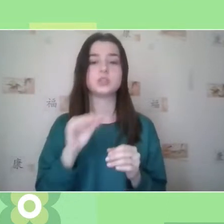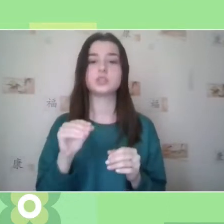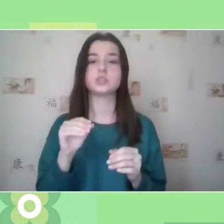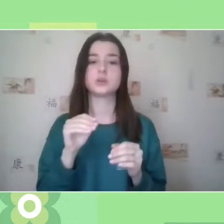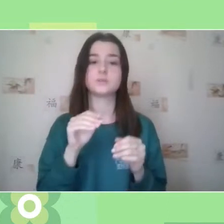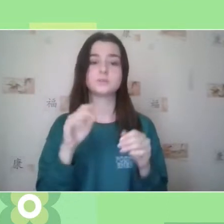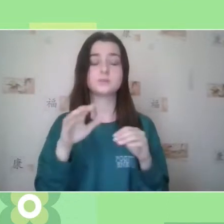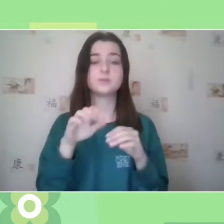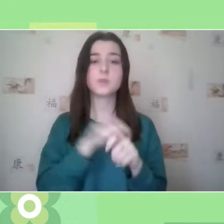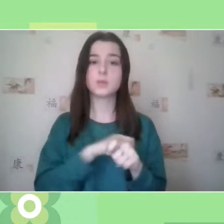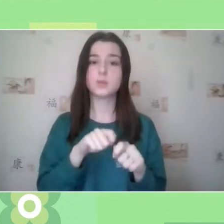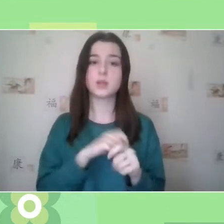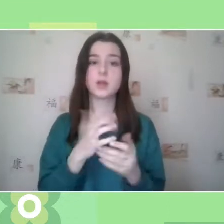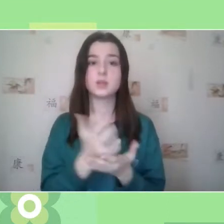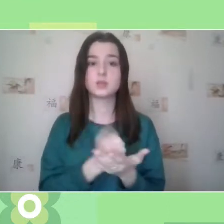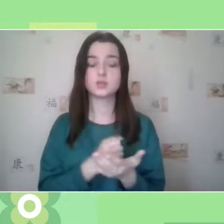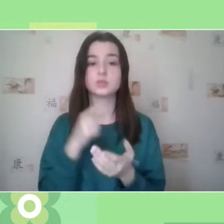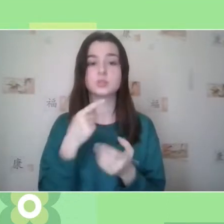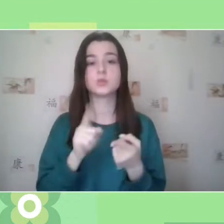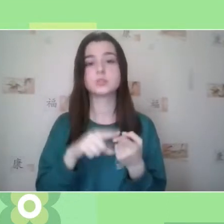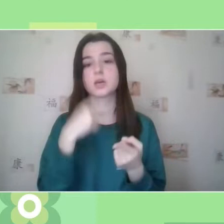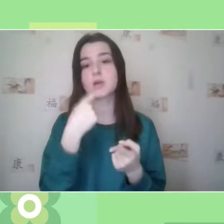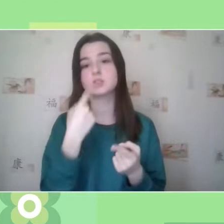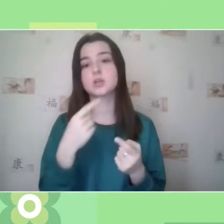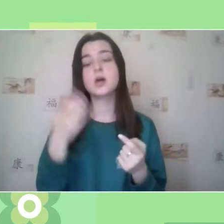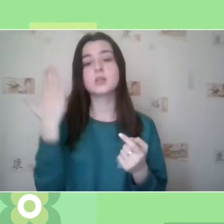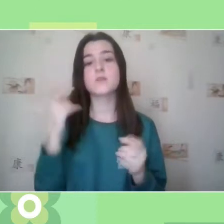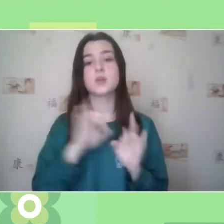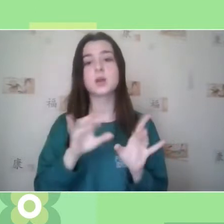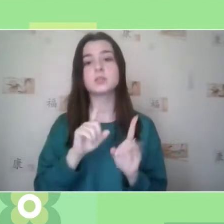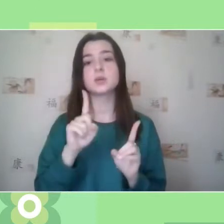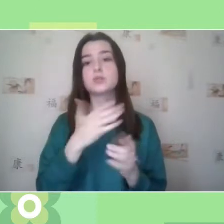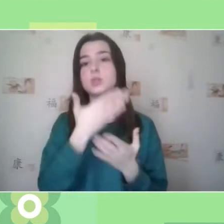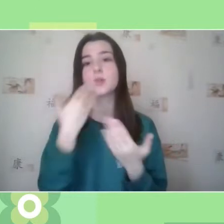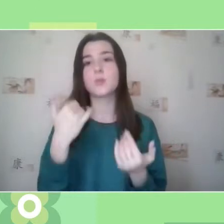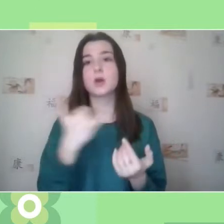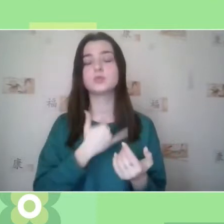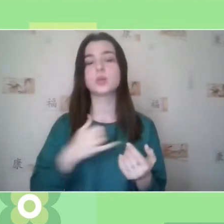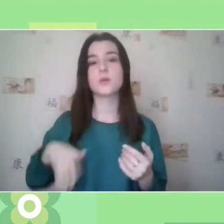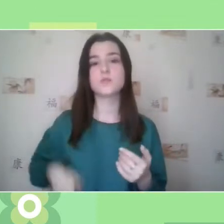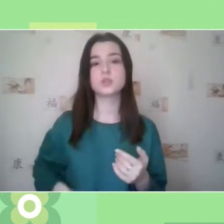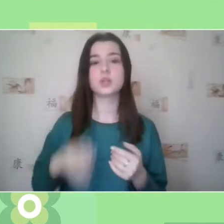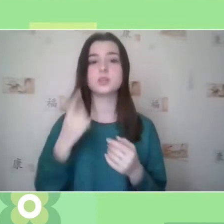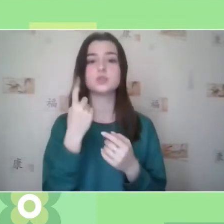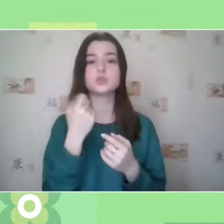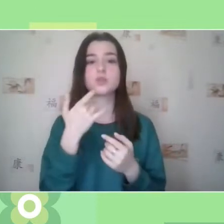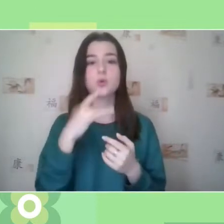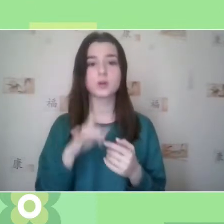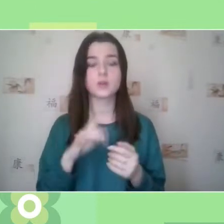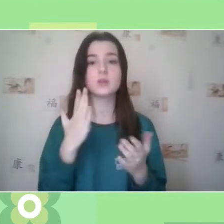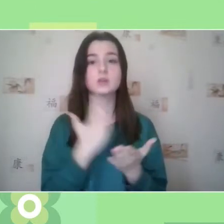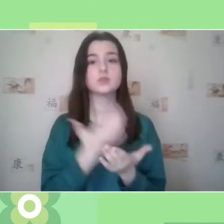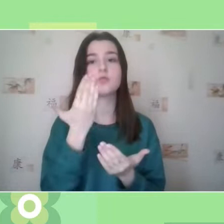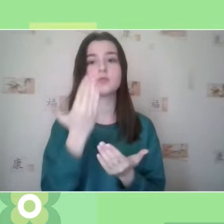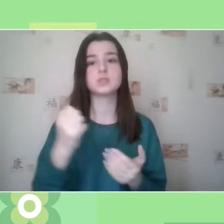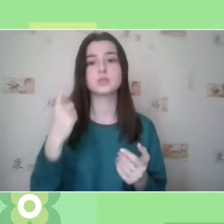ресурси. Про це говорить давня приказка, що немає у себе в кишені 100 гривень, але якщо в тебе є 100 друзів,